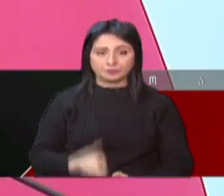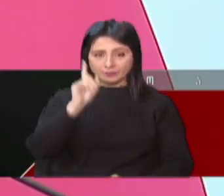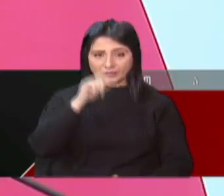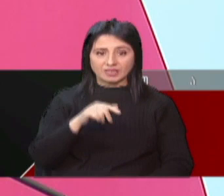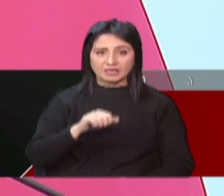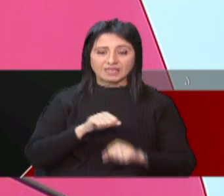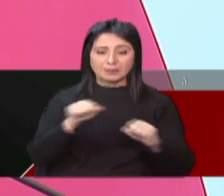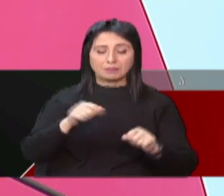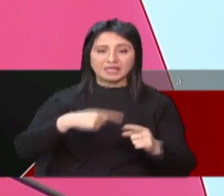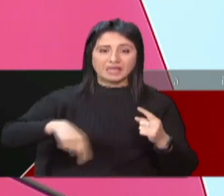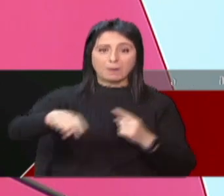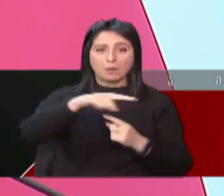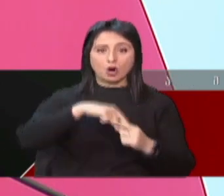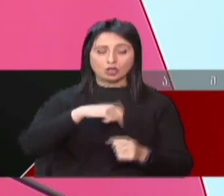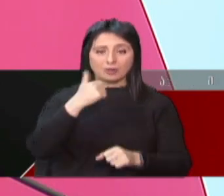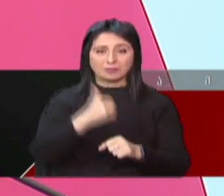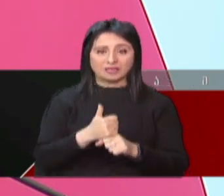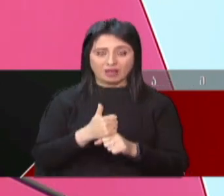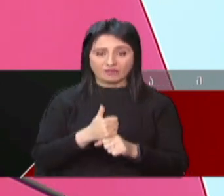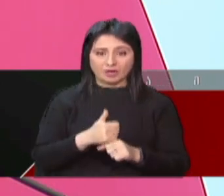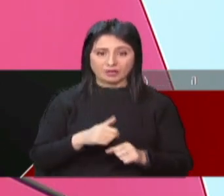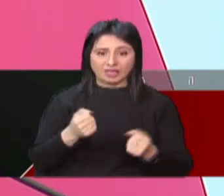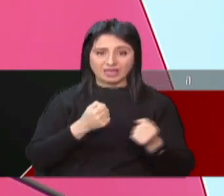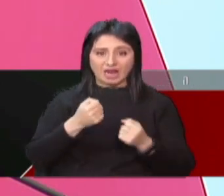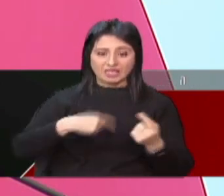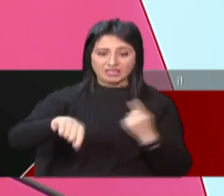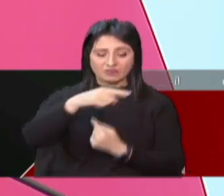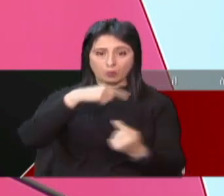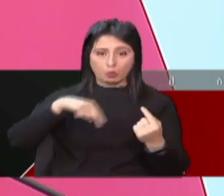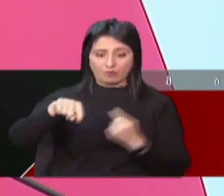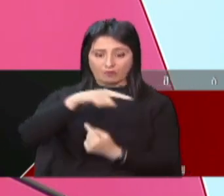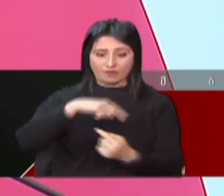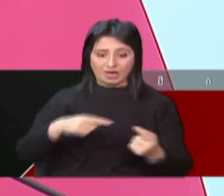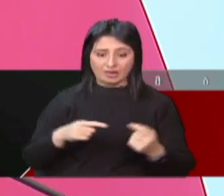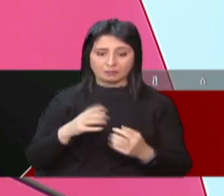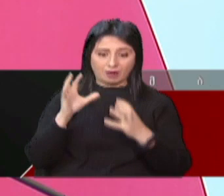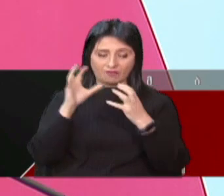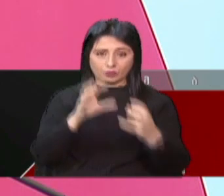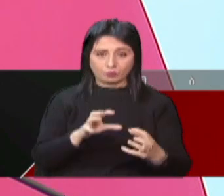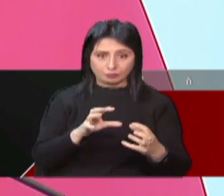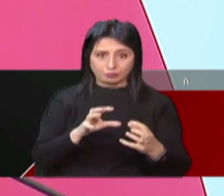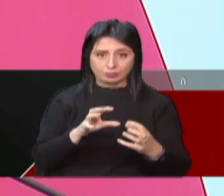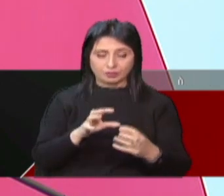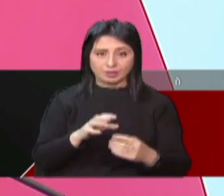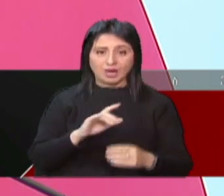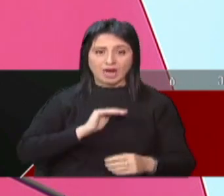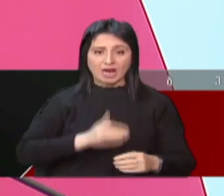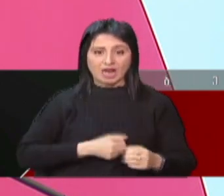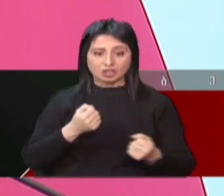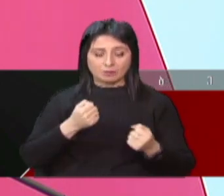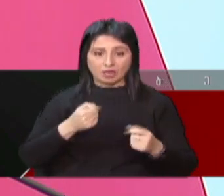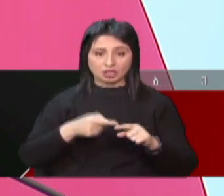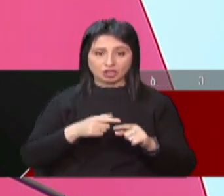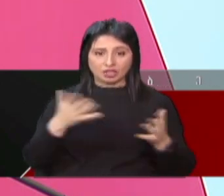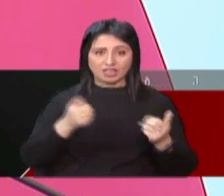Მოგხსენებათ, მირთა მოედანი ქალაქის ერთ-ერთი უმთავრესი სატრანსპორტო კვანძია, სადაც საზოგადოებრივი და კერძო